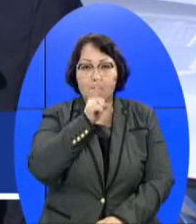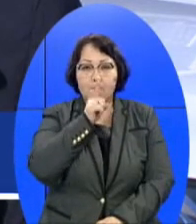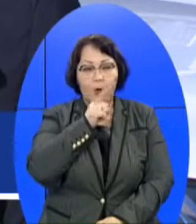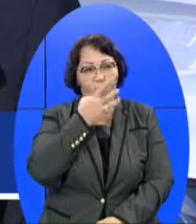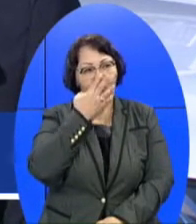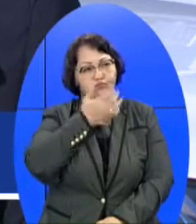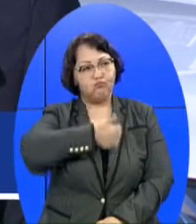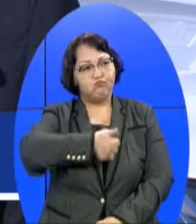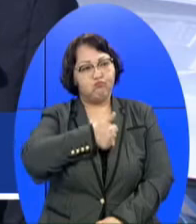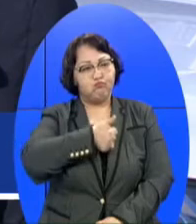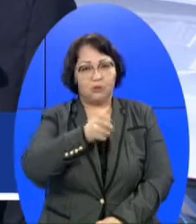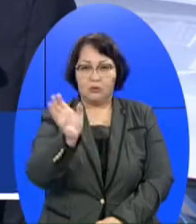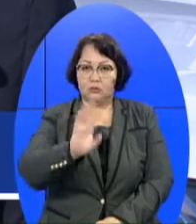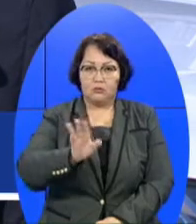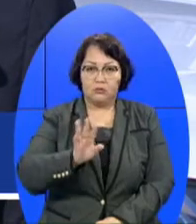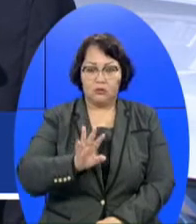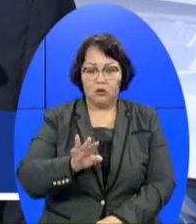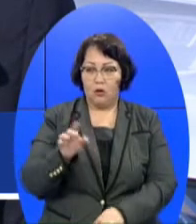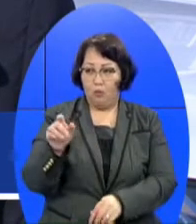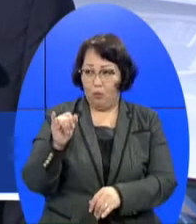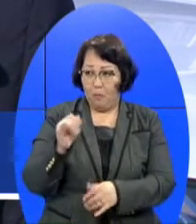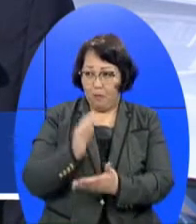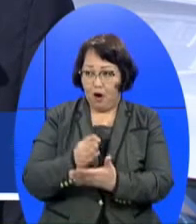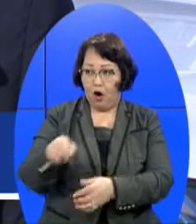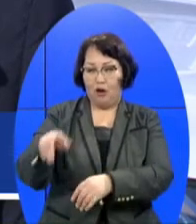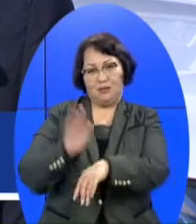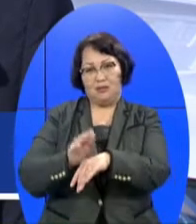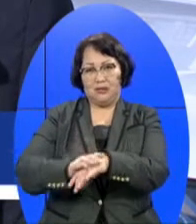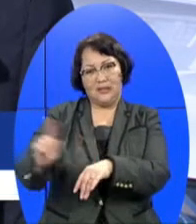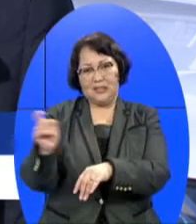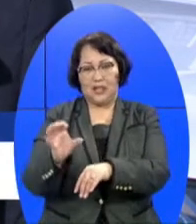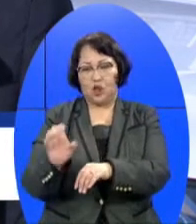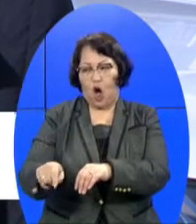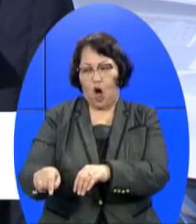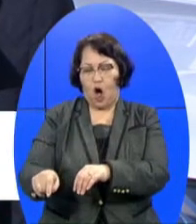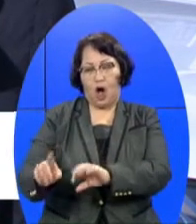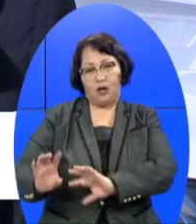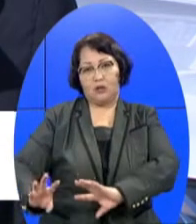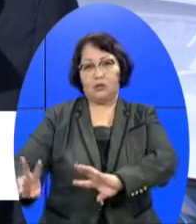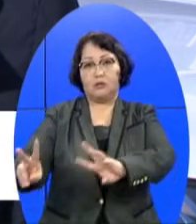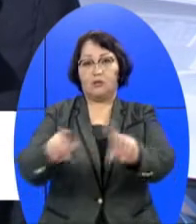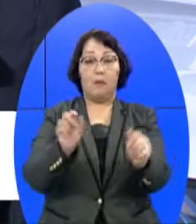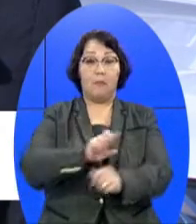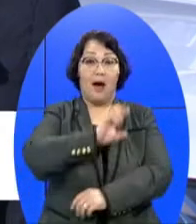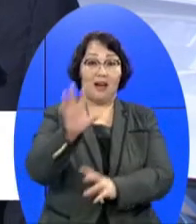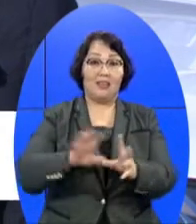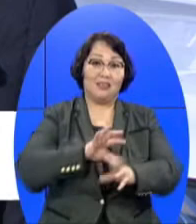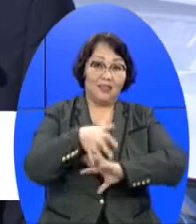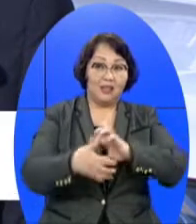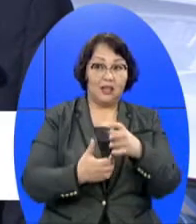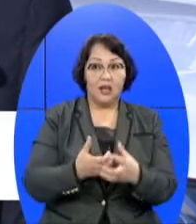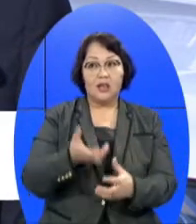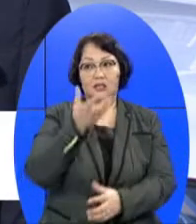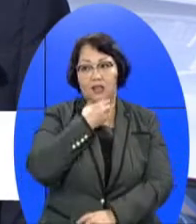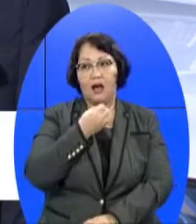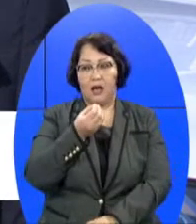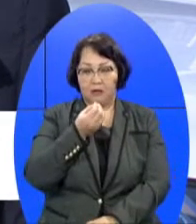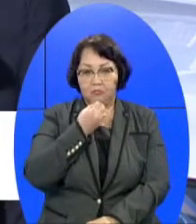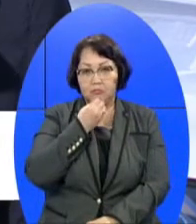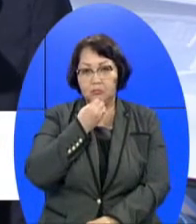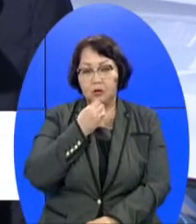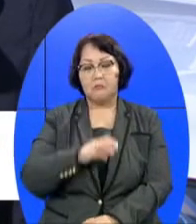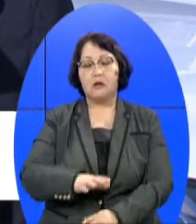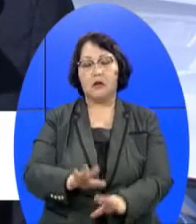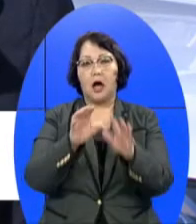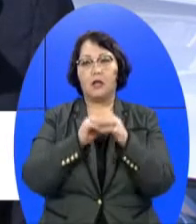гэхээс илүү үйлдэл болгоно өөрчлөлье, тэгээд хандлагаа өөрчилж энэ сайхан байгаль дэлхийг унган дөрхөө хадгалах энэ боломжийн